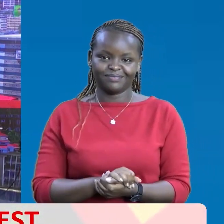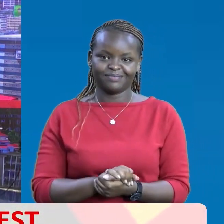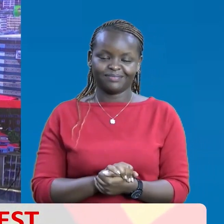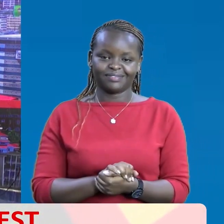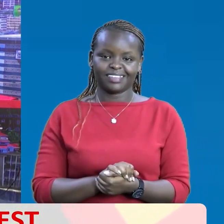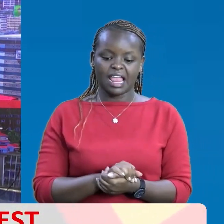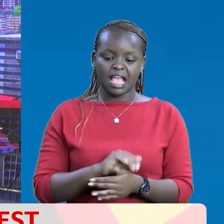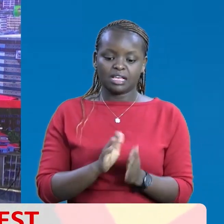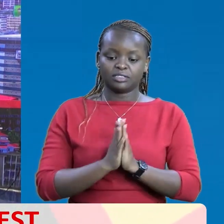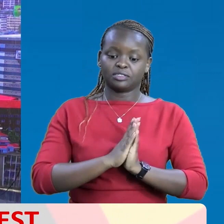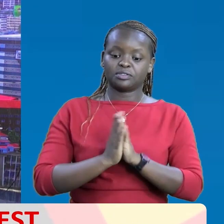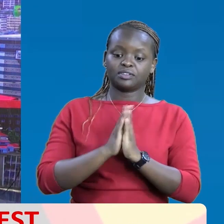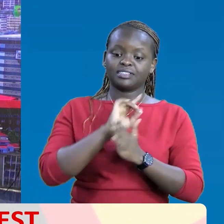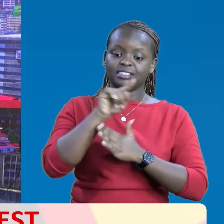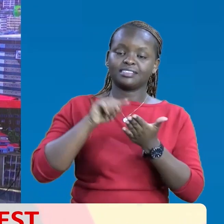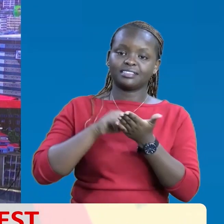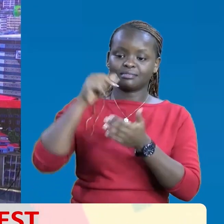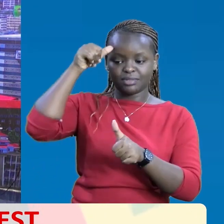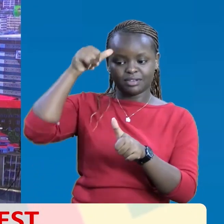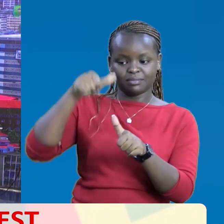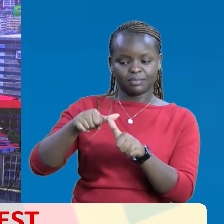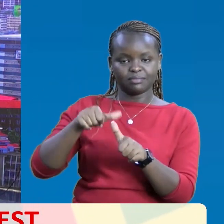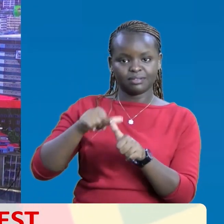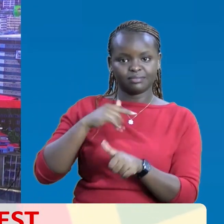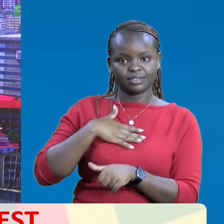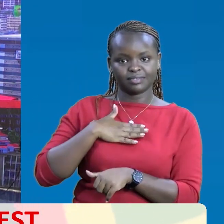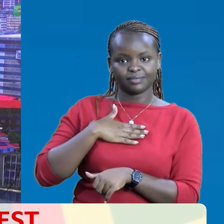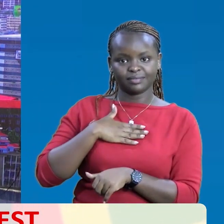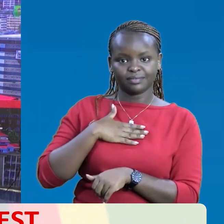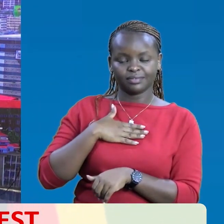Kwa history yote nimekumbuka.